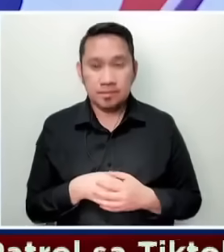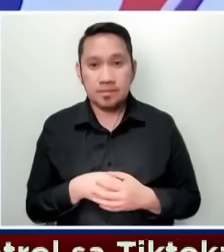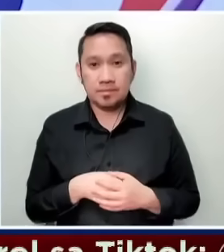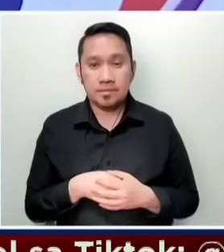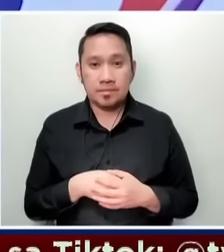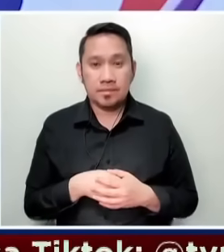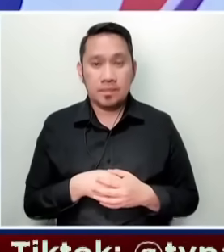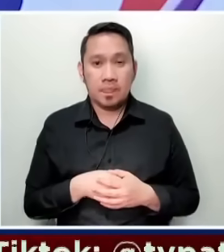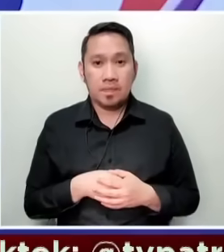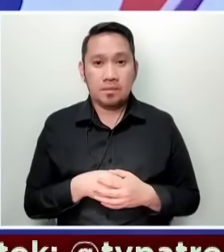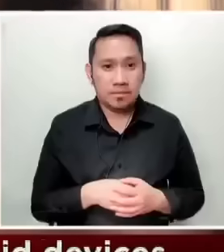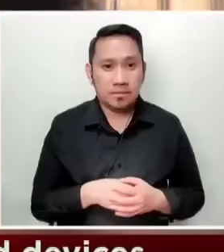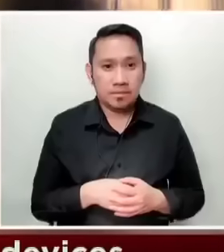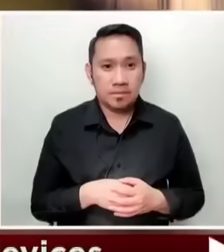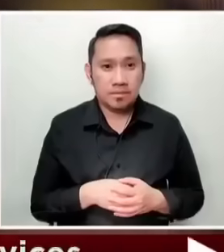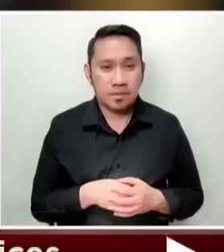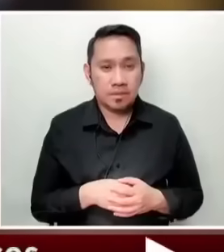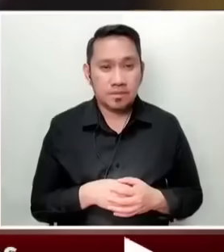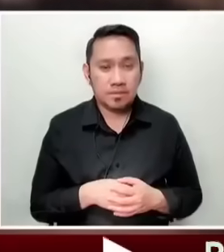News.